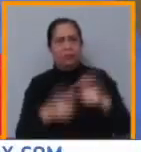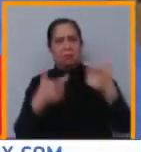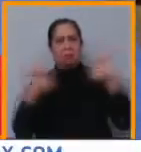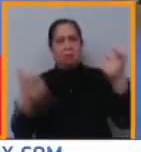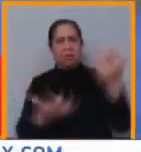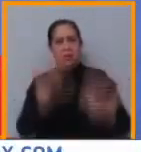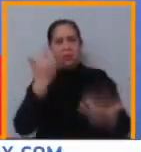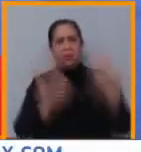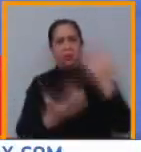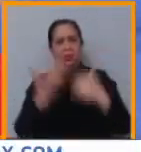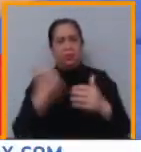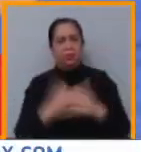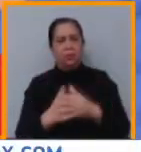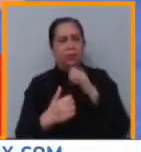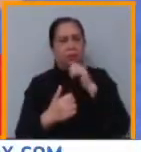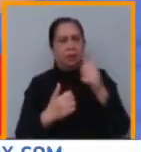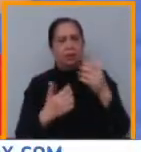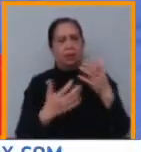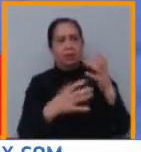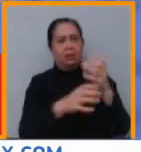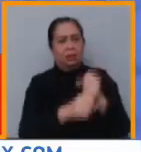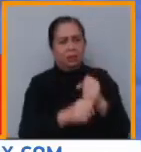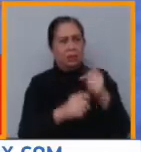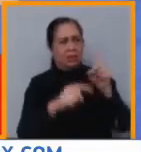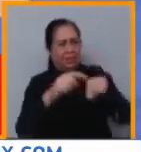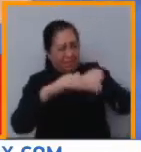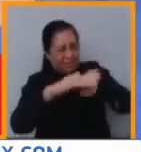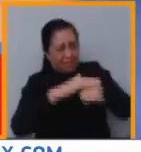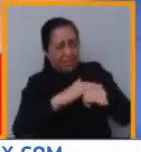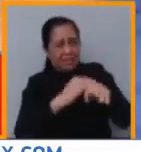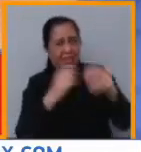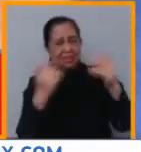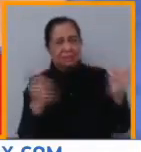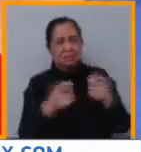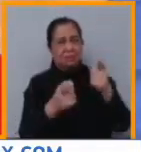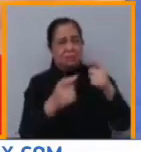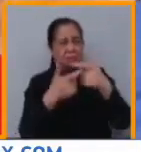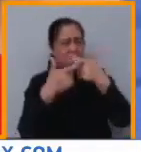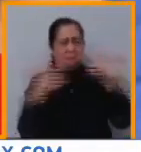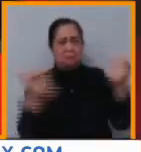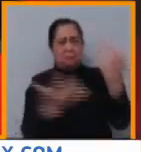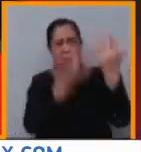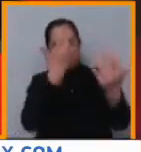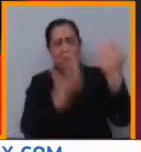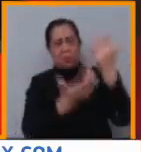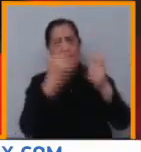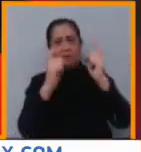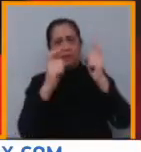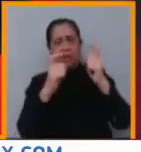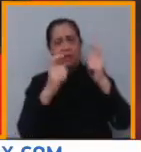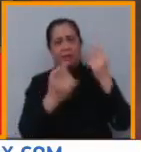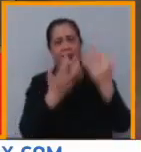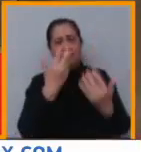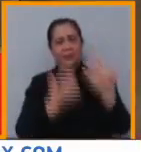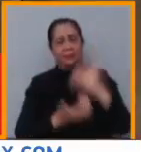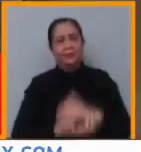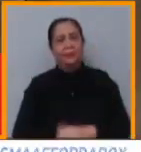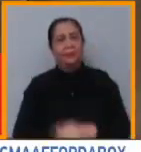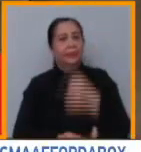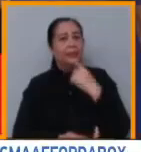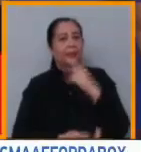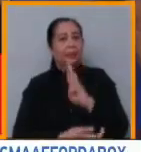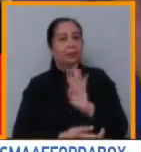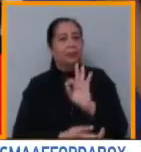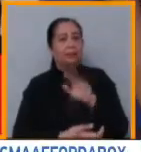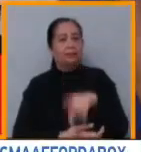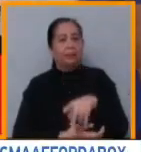po namin mapapasok kasi maano na po, sobrang lakas na po ang bilis ng apoy. Ayon sa BFP, 9 na bahay ang